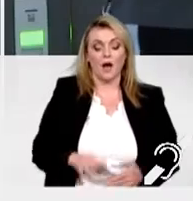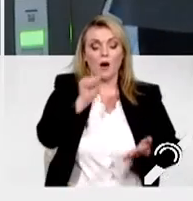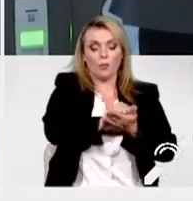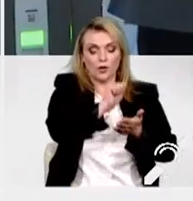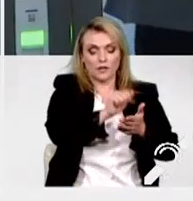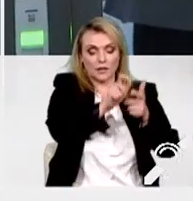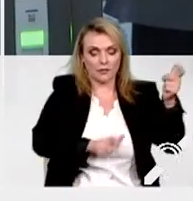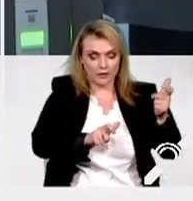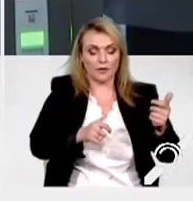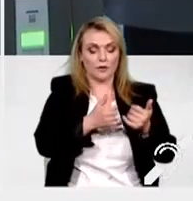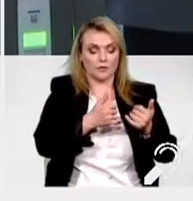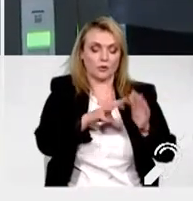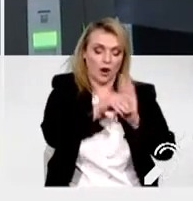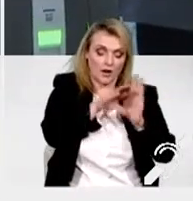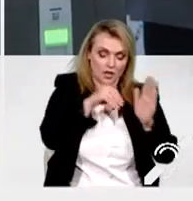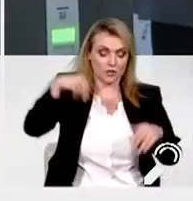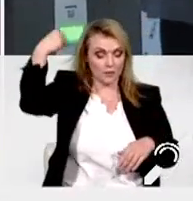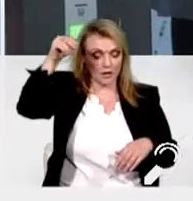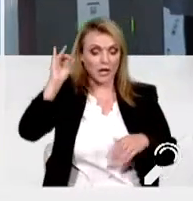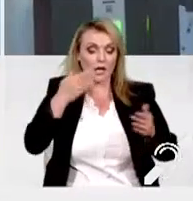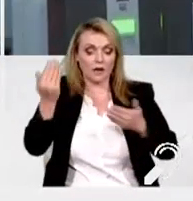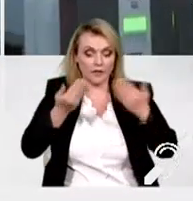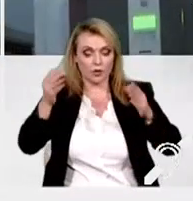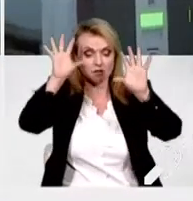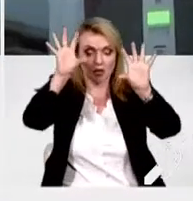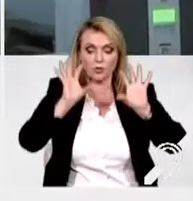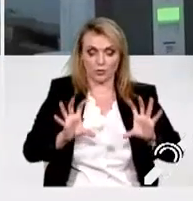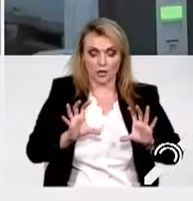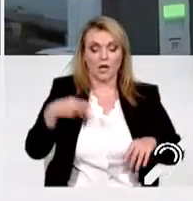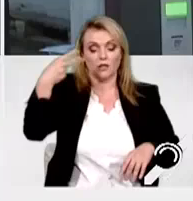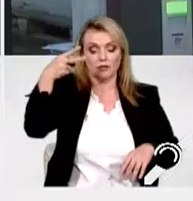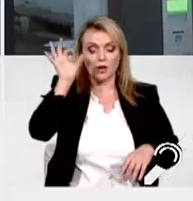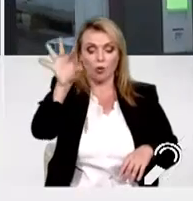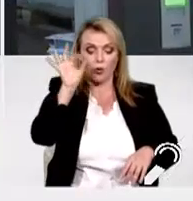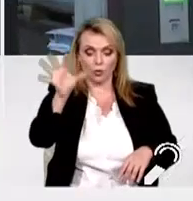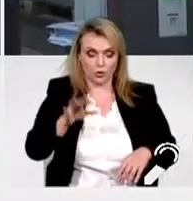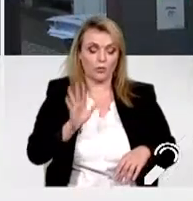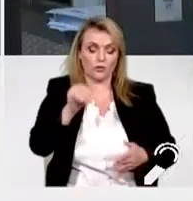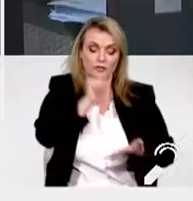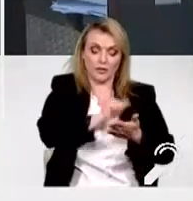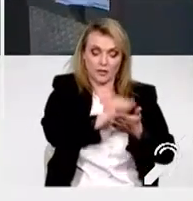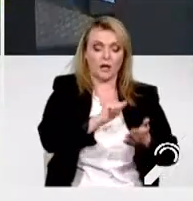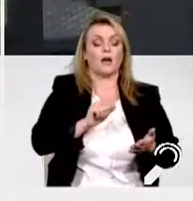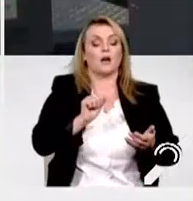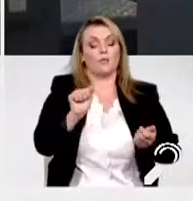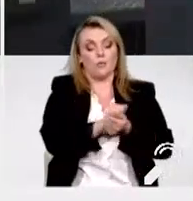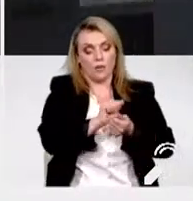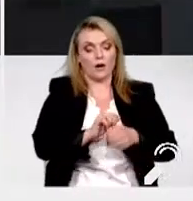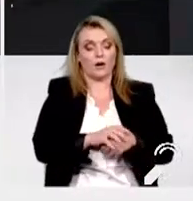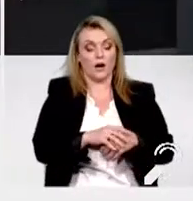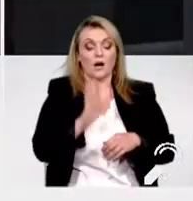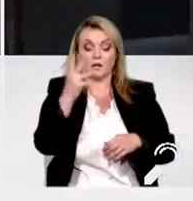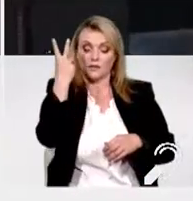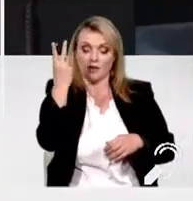Buletinele de vot pentru alegerile prezidențiale și referendumul constituțional din 20 octombrie sunt tipărite pe hârtie opacă și sunt de două